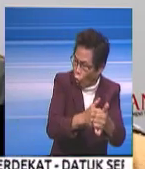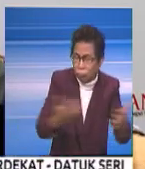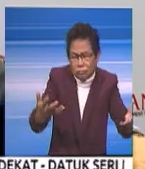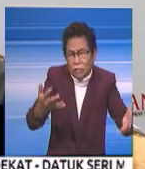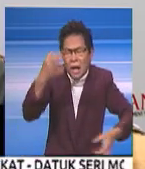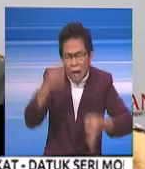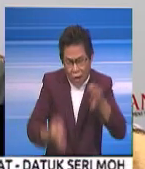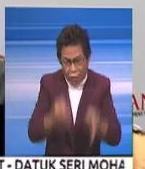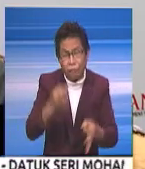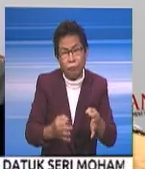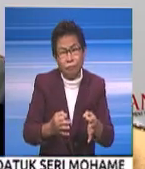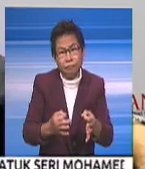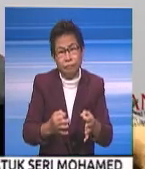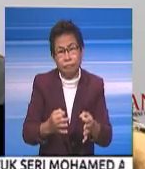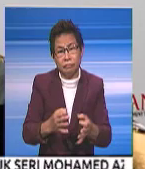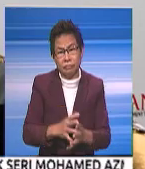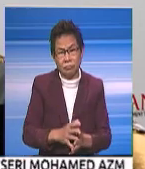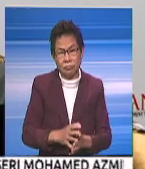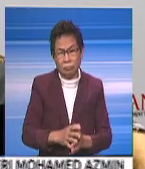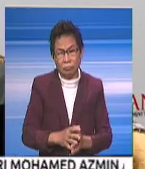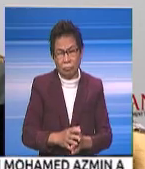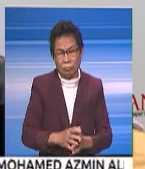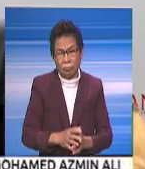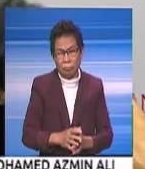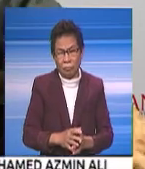is a very dangerous